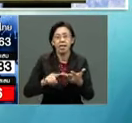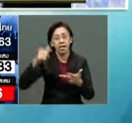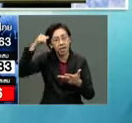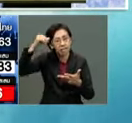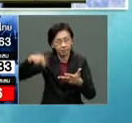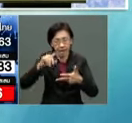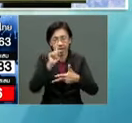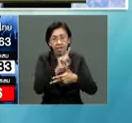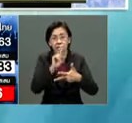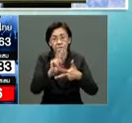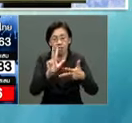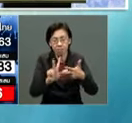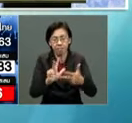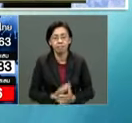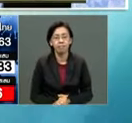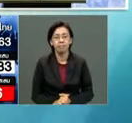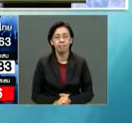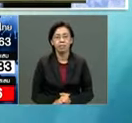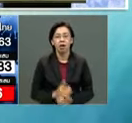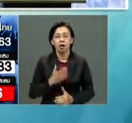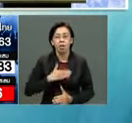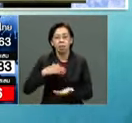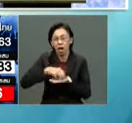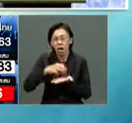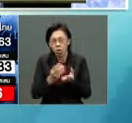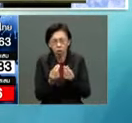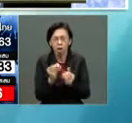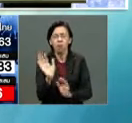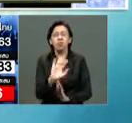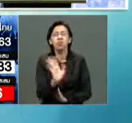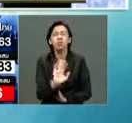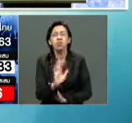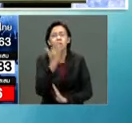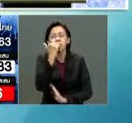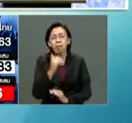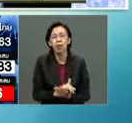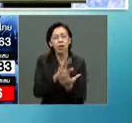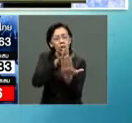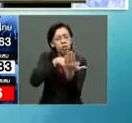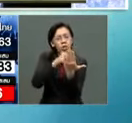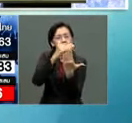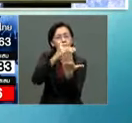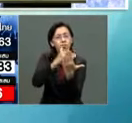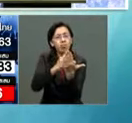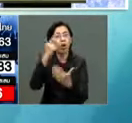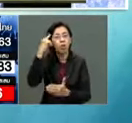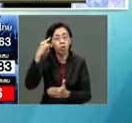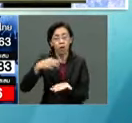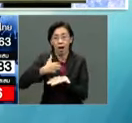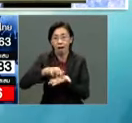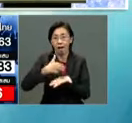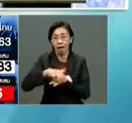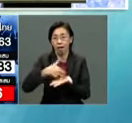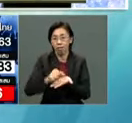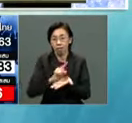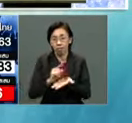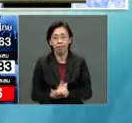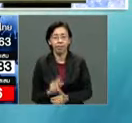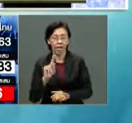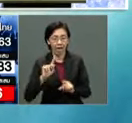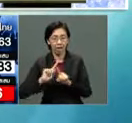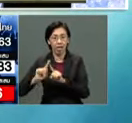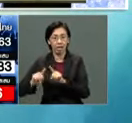คงจะไม่ได้ลงในรายละเอียดเท่าไหร่นักนะครับเพราะว่าเท่าที่รับทราบก็คือจะมีการรายงานนี้ผ่านทางสื่อต่